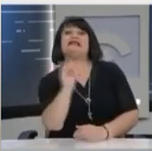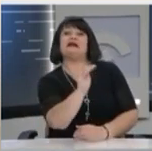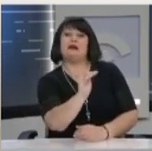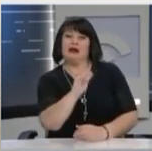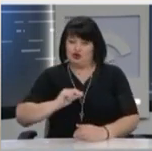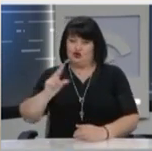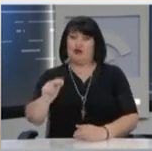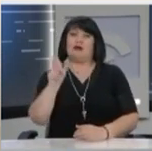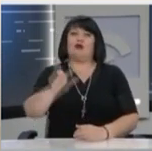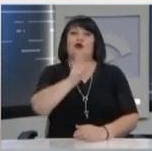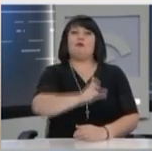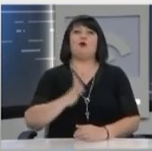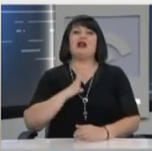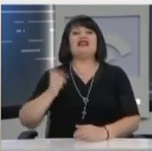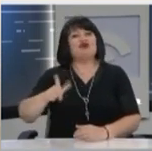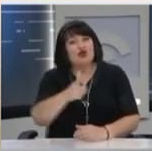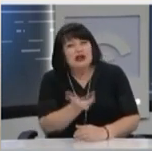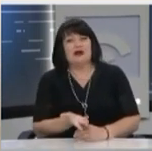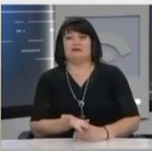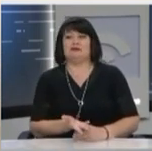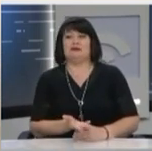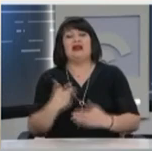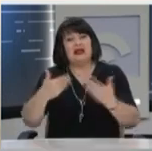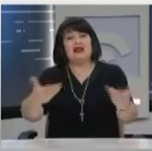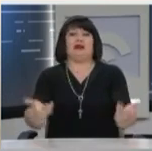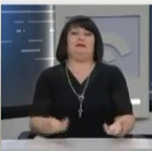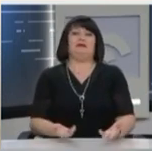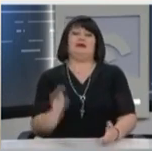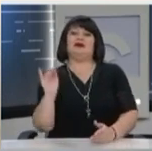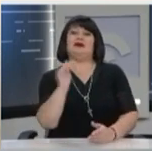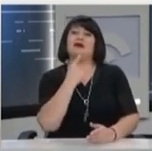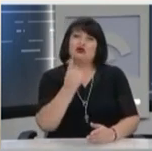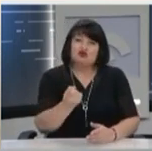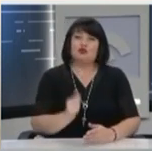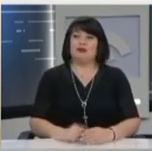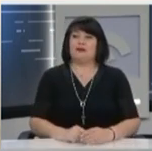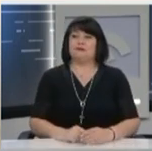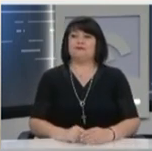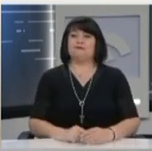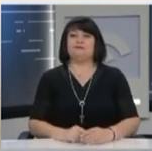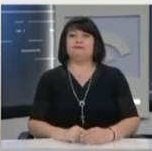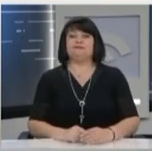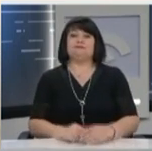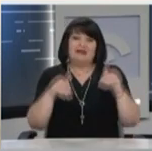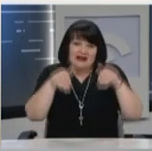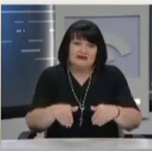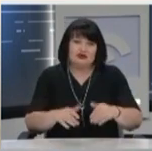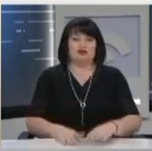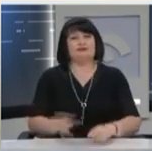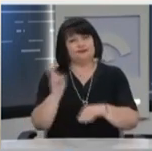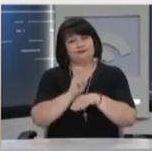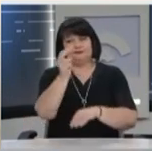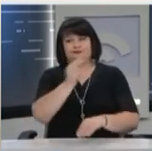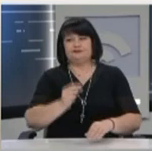όλους τους άλλους, τους Έλληνες πολίτες που πτώχευσαν και τα ρέστα. Γιατί αυτό ζητάμε τον Έλληνα. Τα ρέστα. Πάμε στα